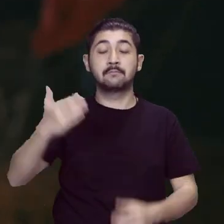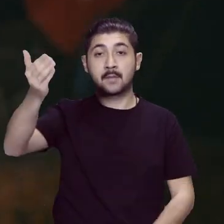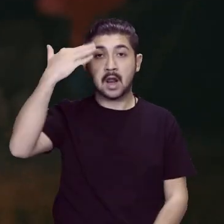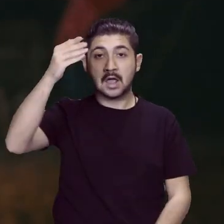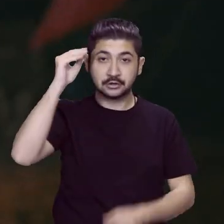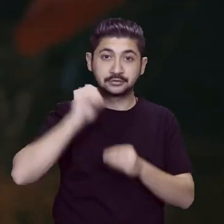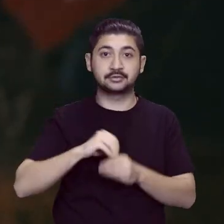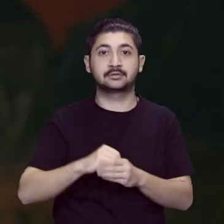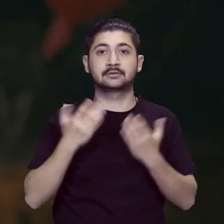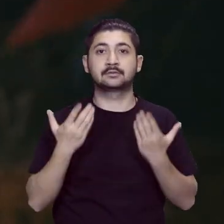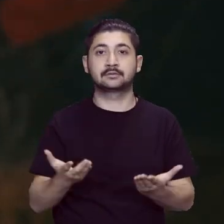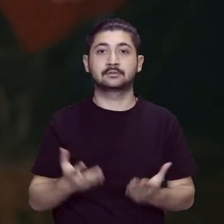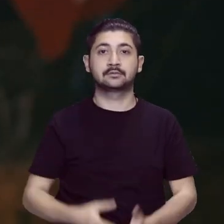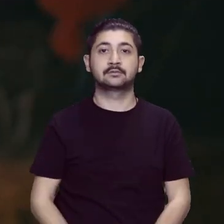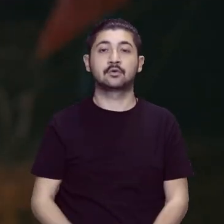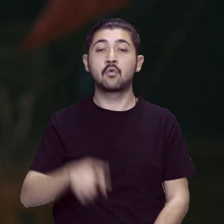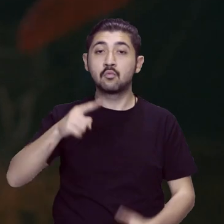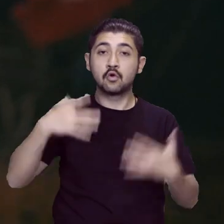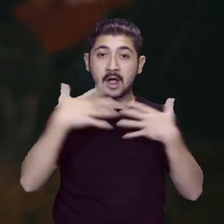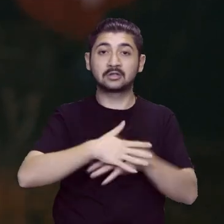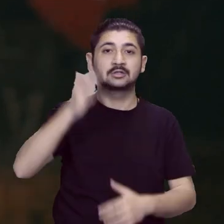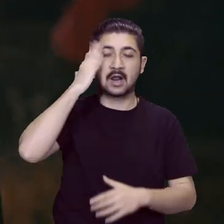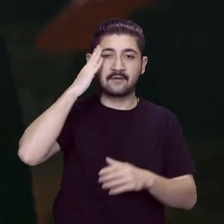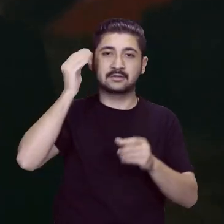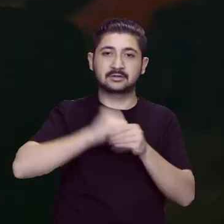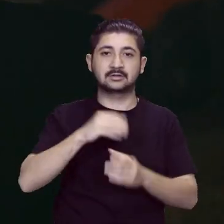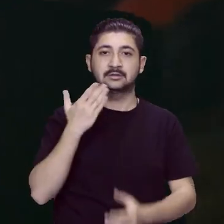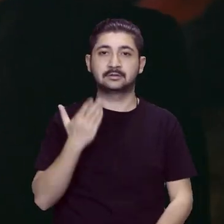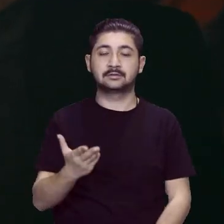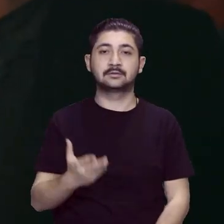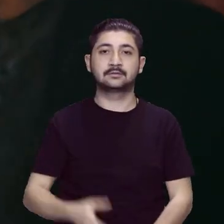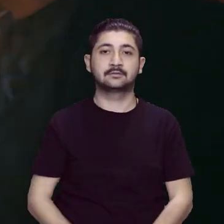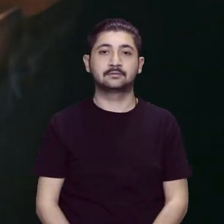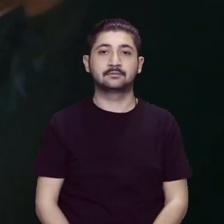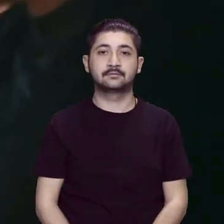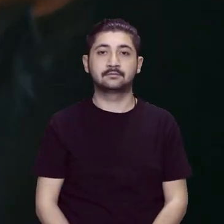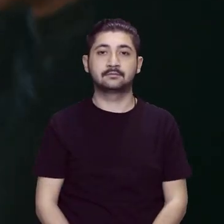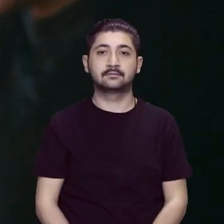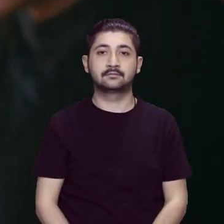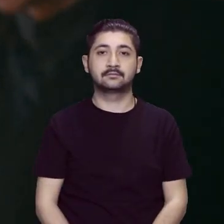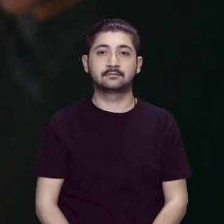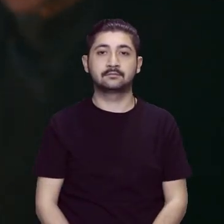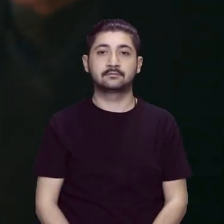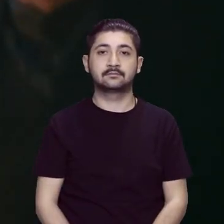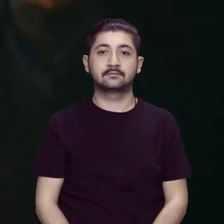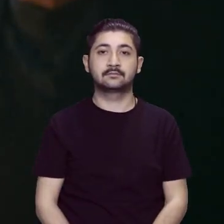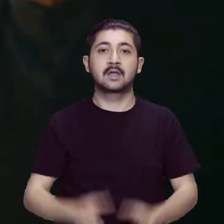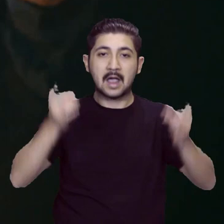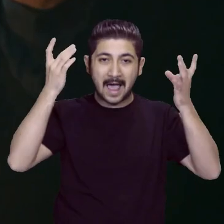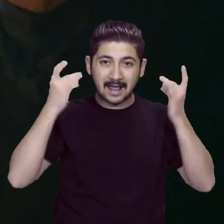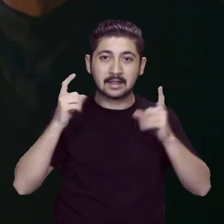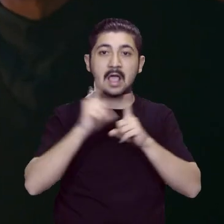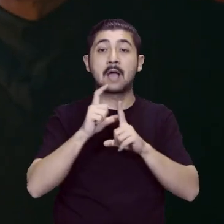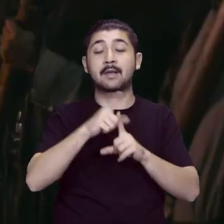bayrak için, bu gecenin şerefine... Mehmet'le Zeynep'e döndü. Gelin de